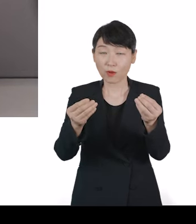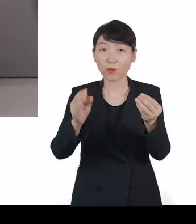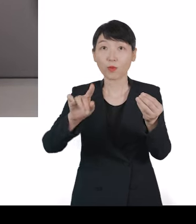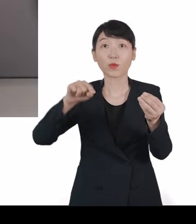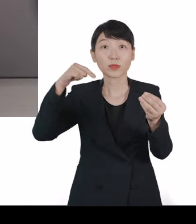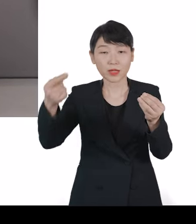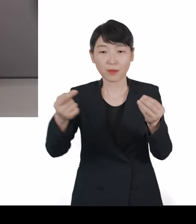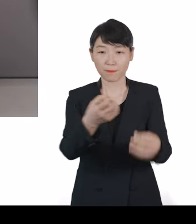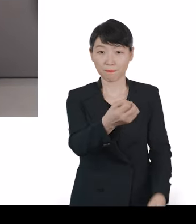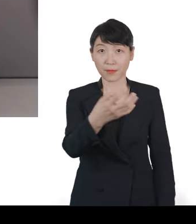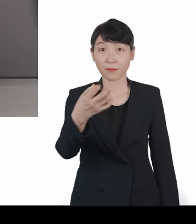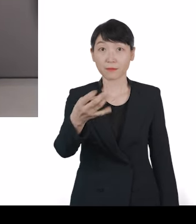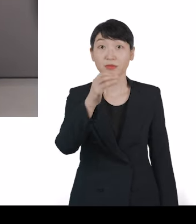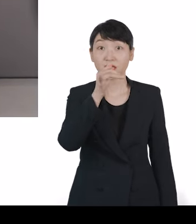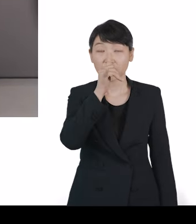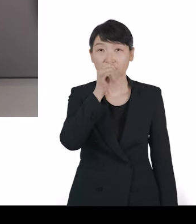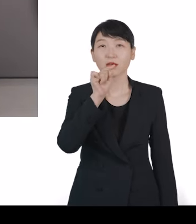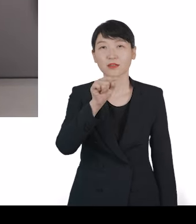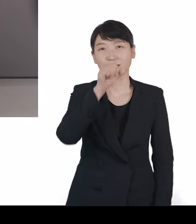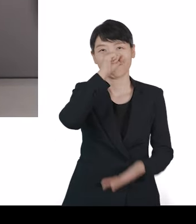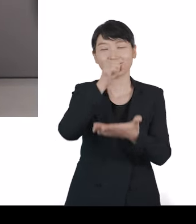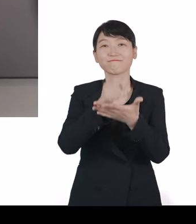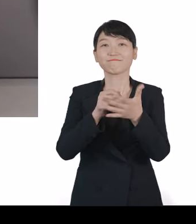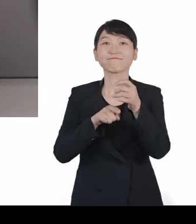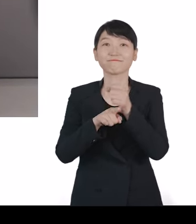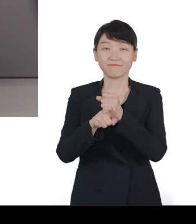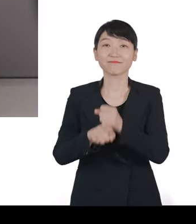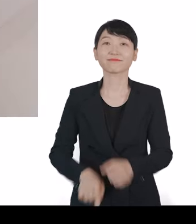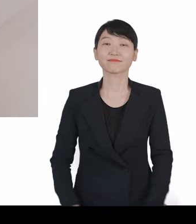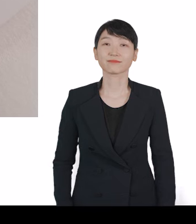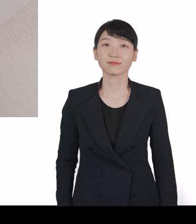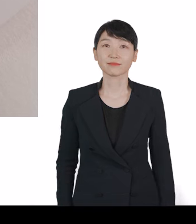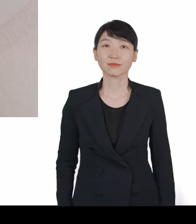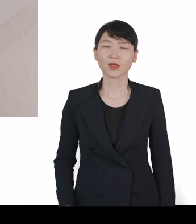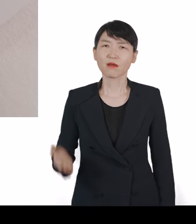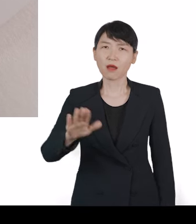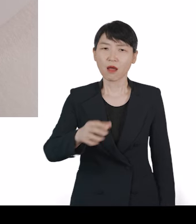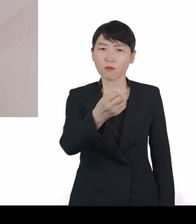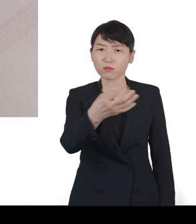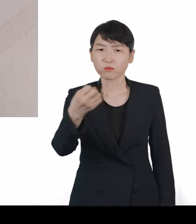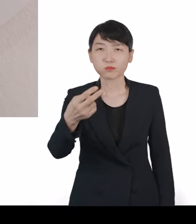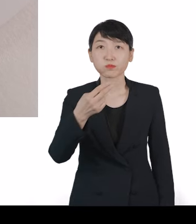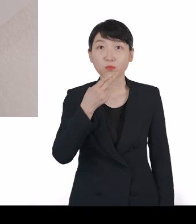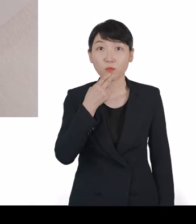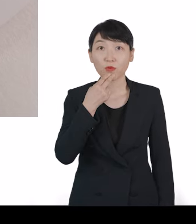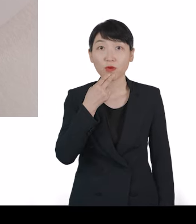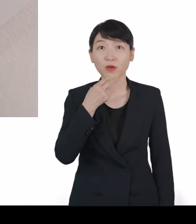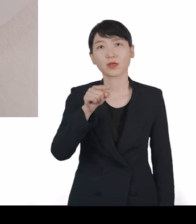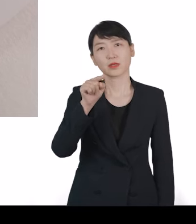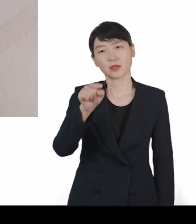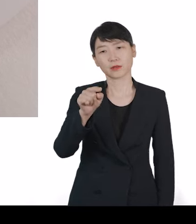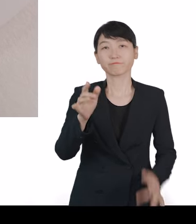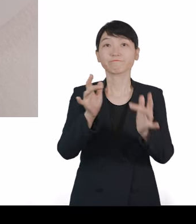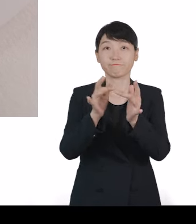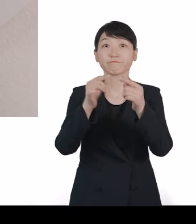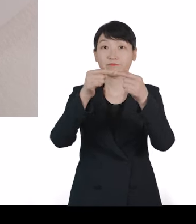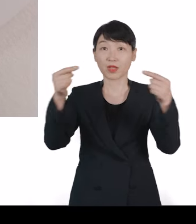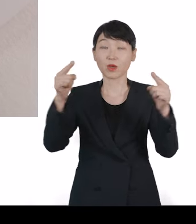램포트에서 주황빛과 초록빛이 나온다면 정상 작동되는 것이며 램포트에 불빛이 들어오지 않을 경우